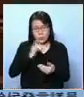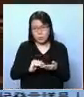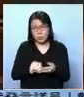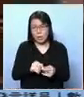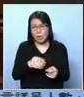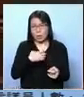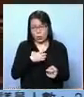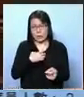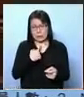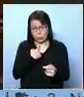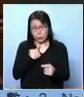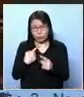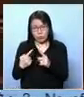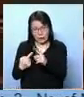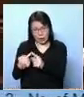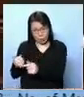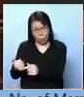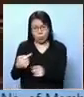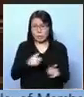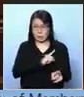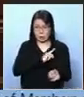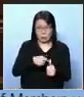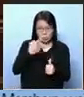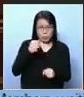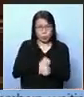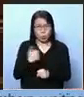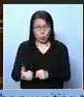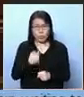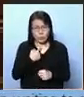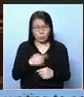好，首先你要好，但系你自己又做到一塌糊涂。